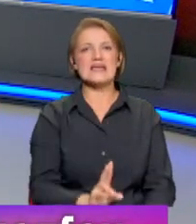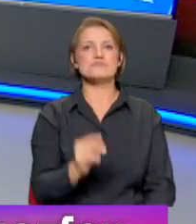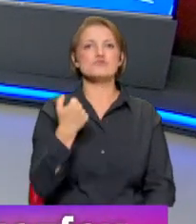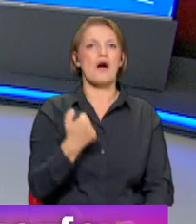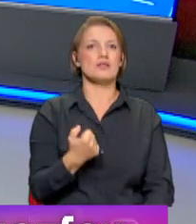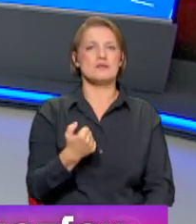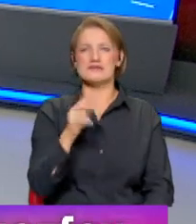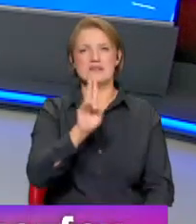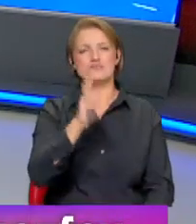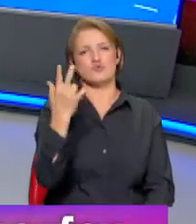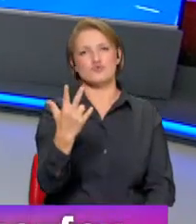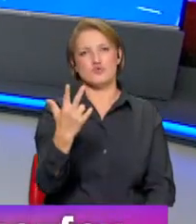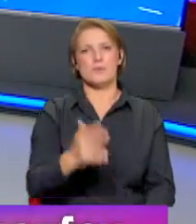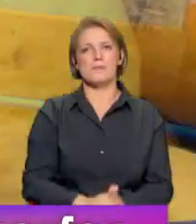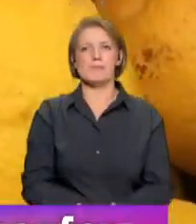%73.